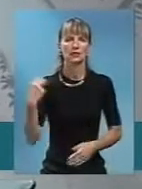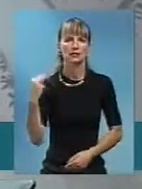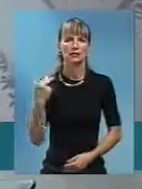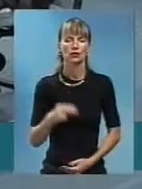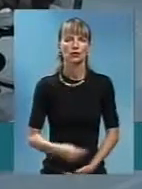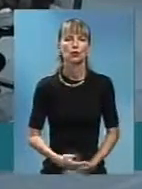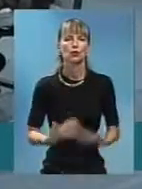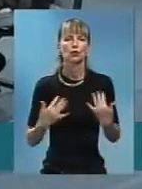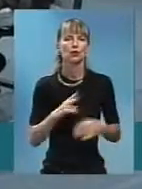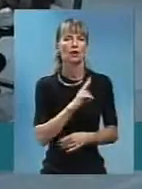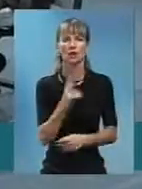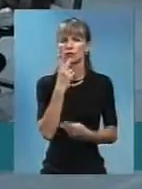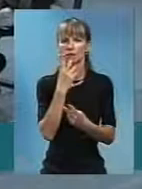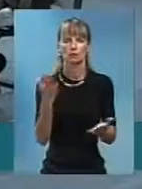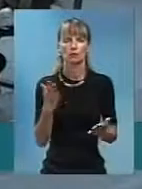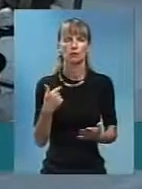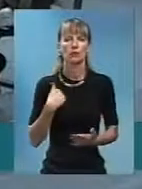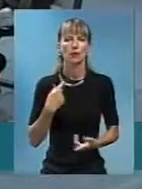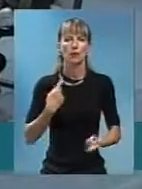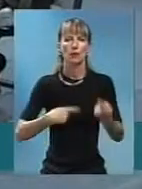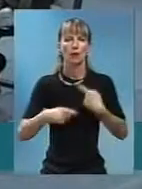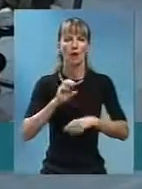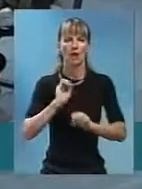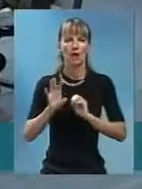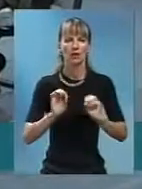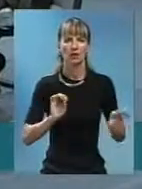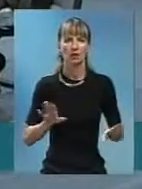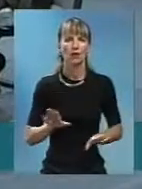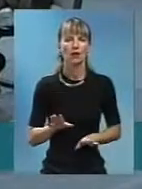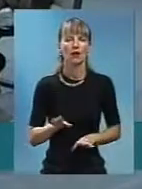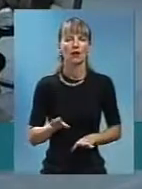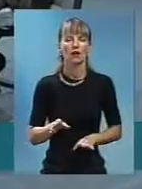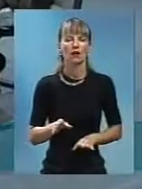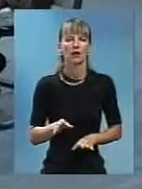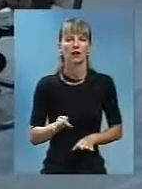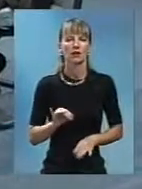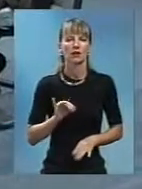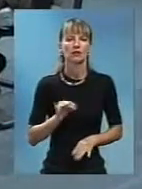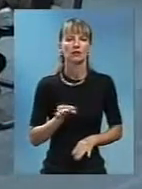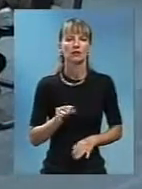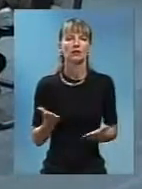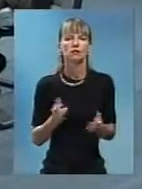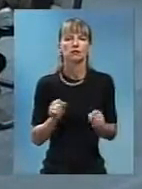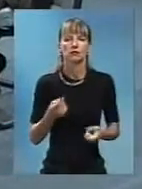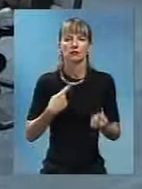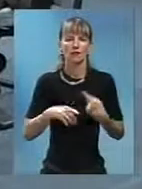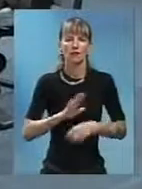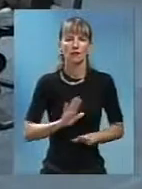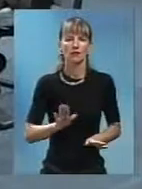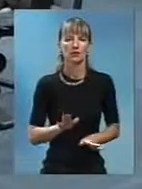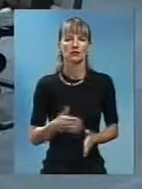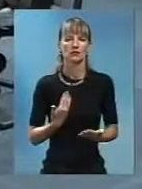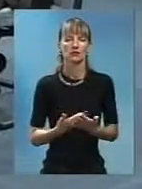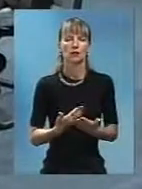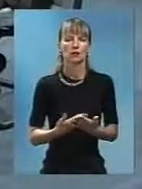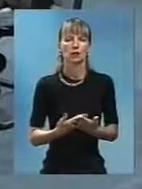Вже ніхто не побачить. Ми її повернемо, речі, а А як можна не повертати? Наприклад, один